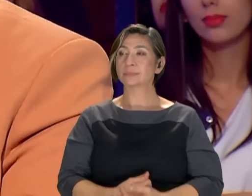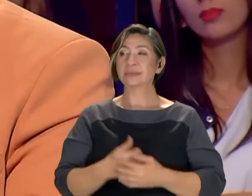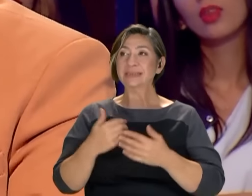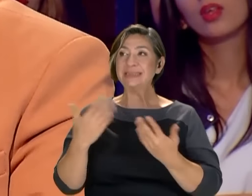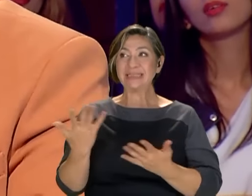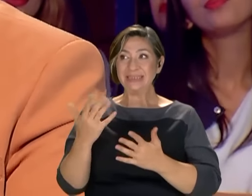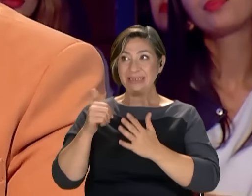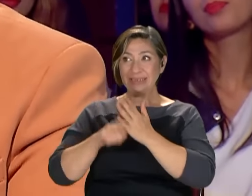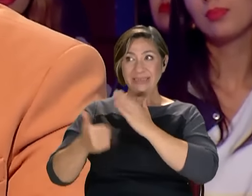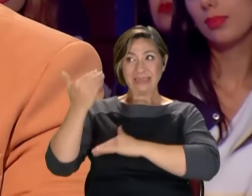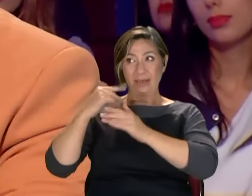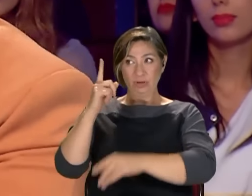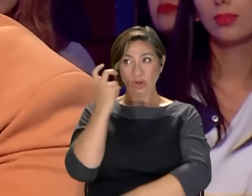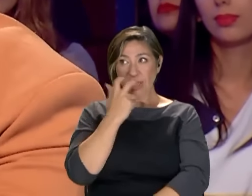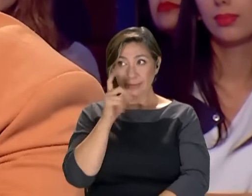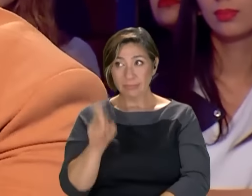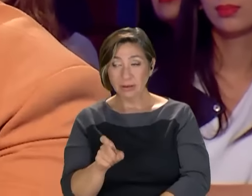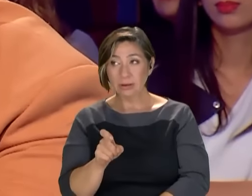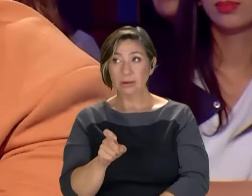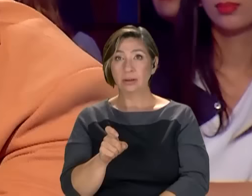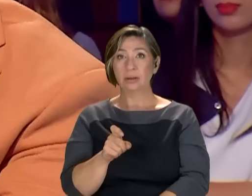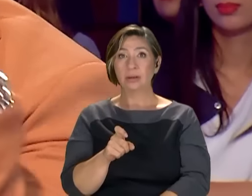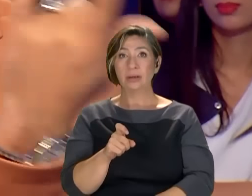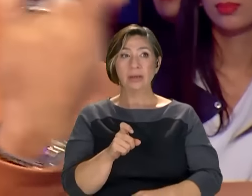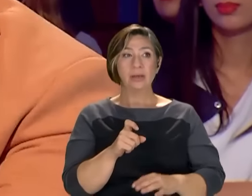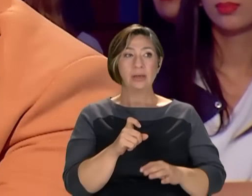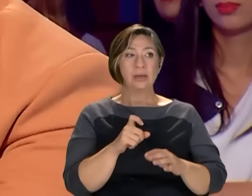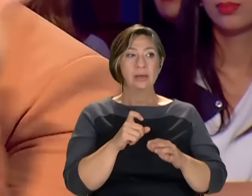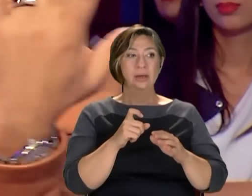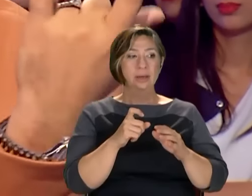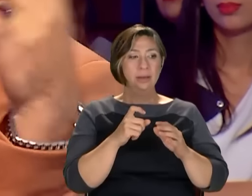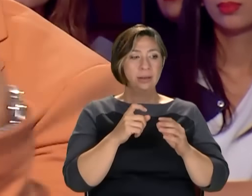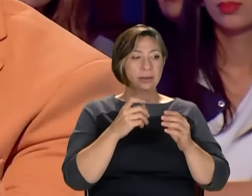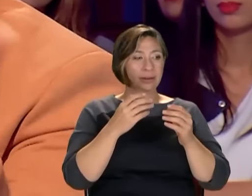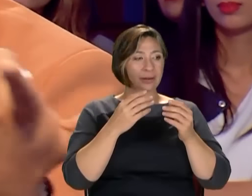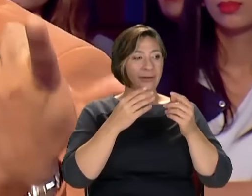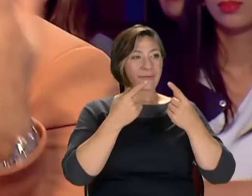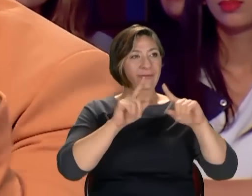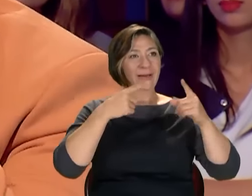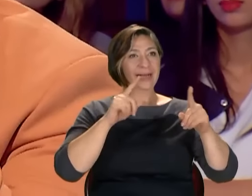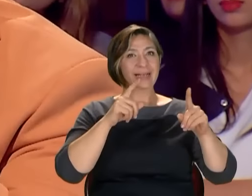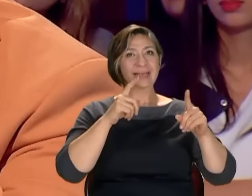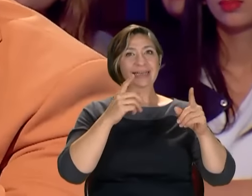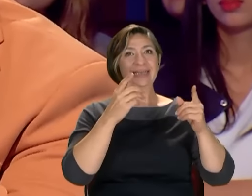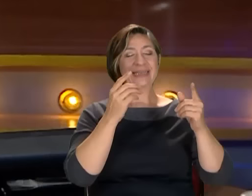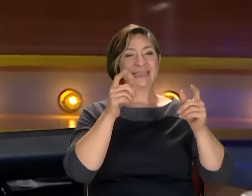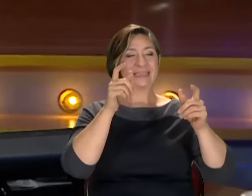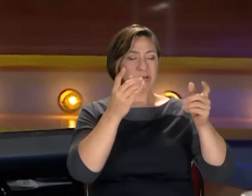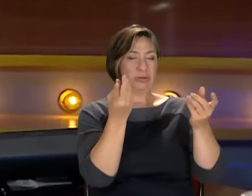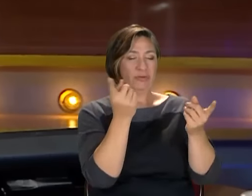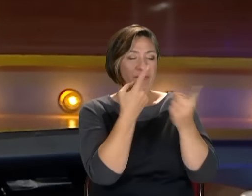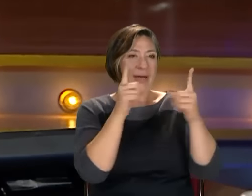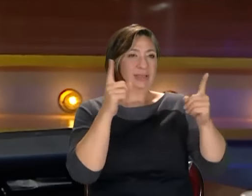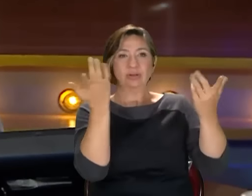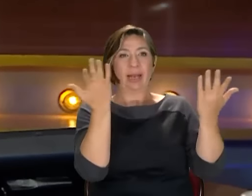nasıl, tarihi bir şey mi? Yani ayrılan çiftleri bir araya getireceğiz diyeyim, öyle gibi. Mesela.